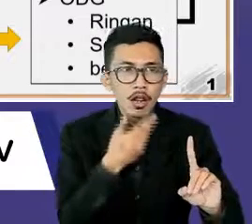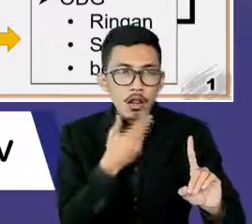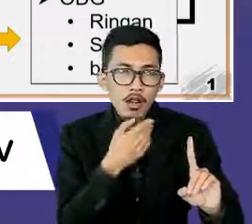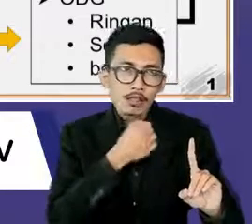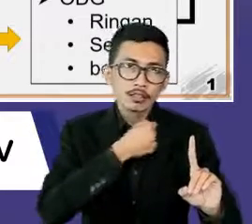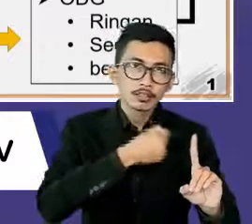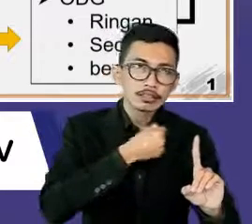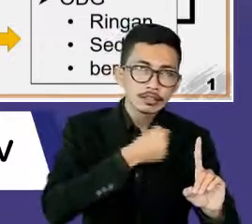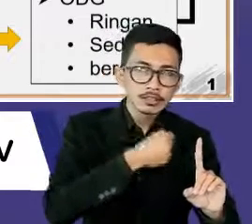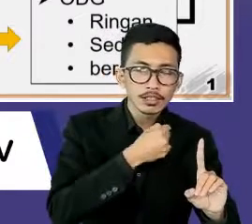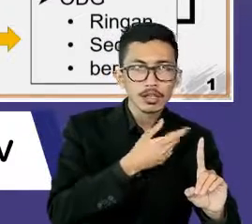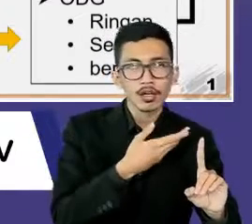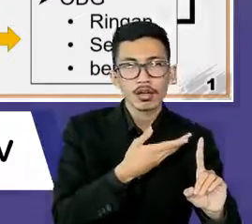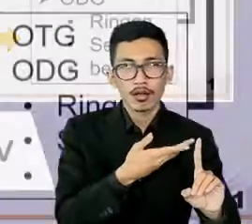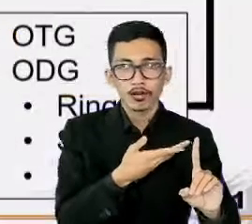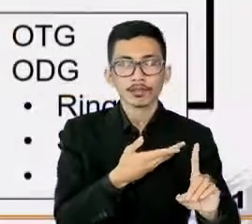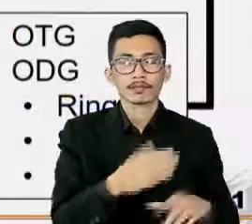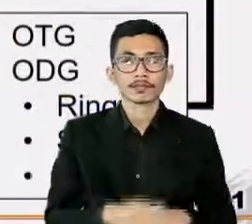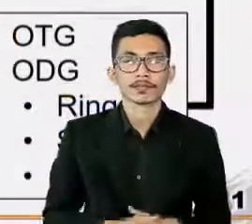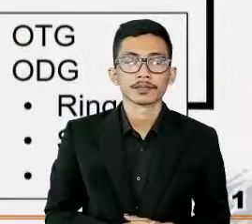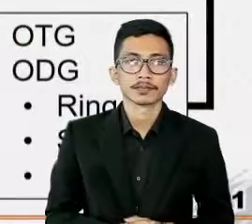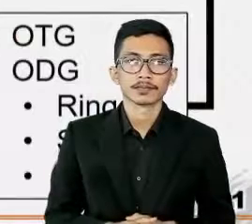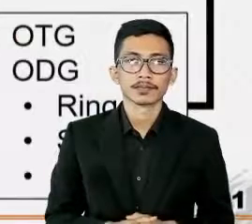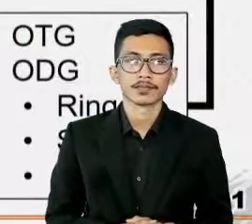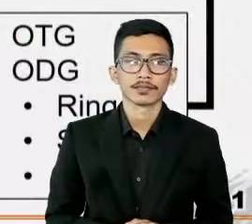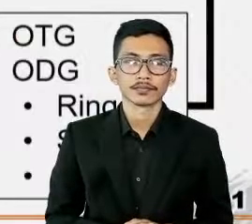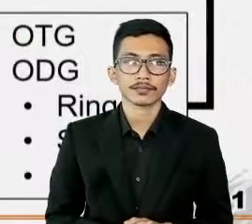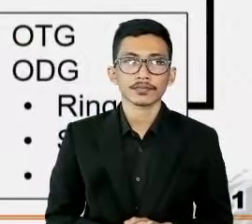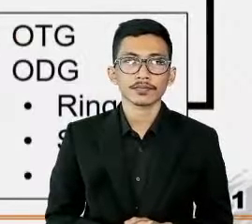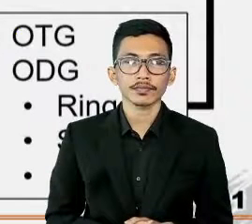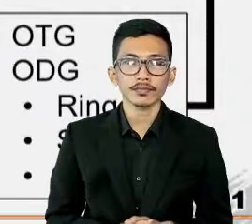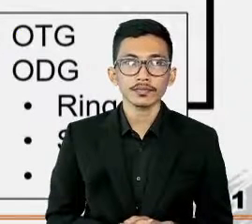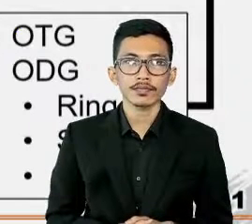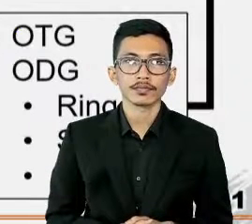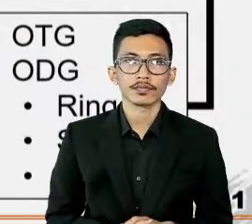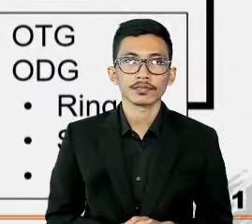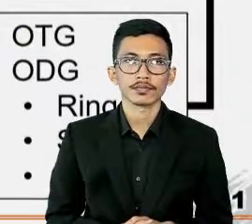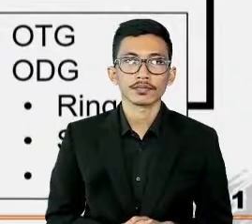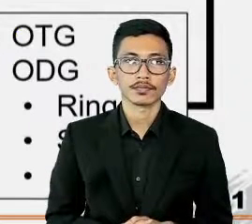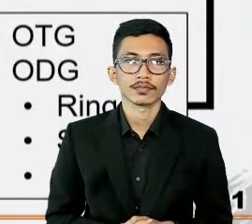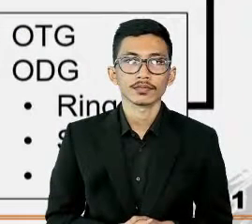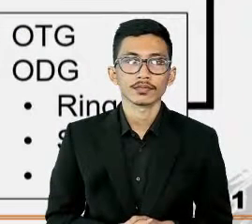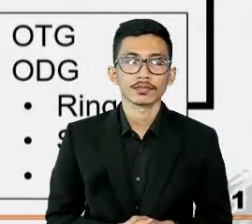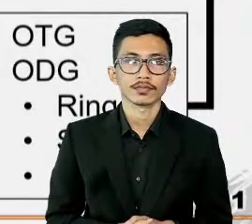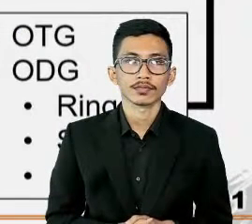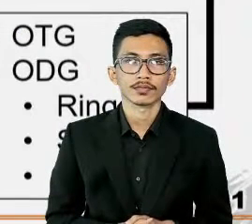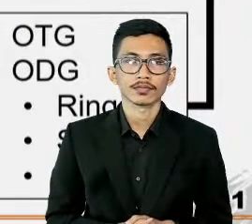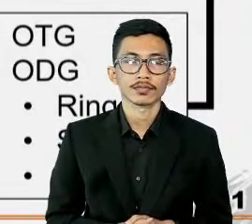Hai kemudian memberikan penyuluhan Hai kapan dilaksanakan